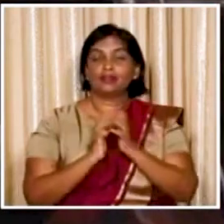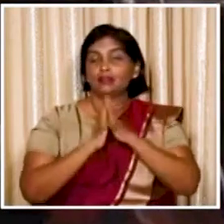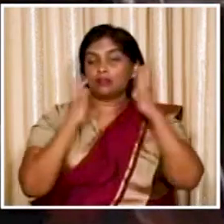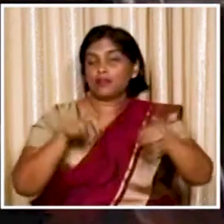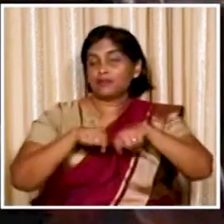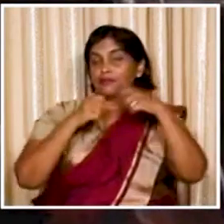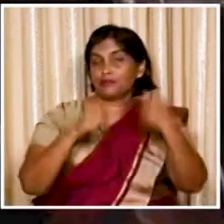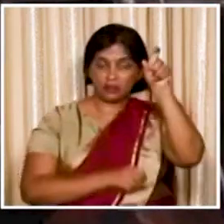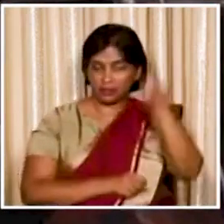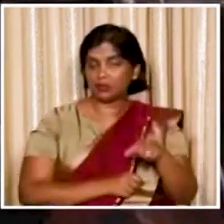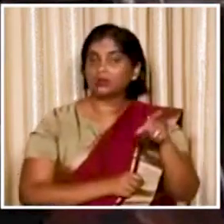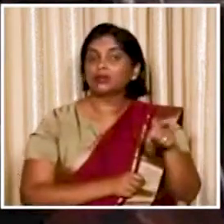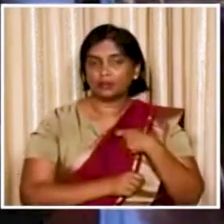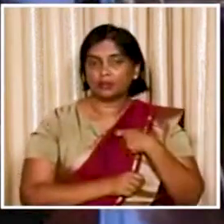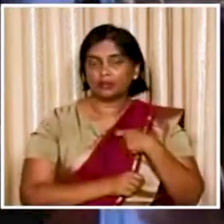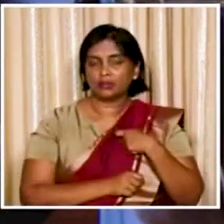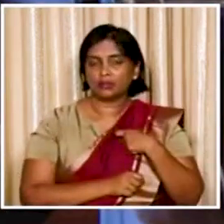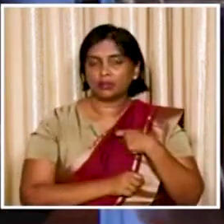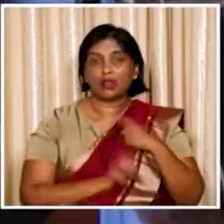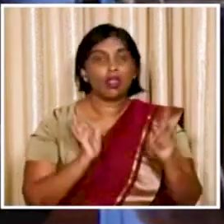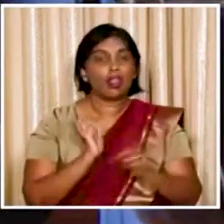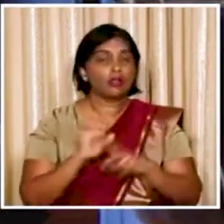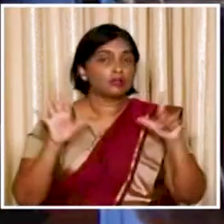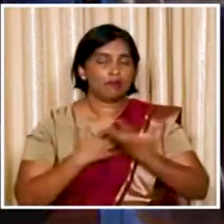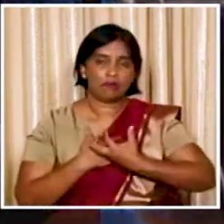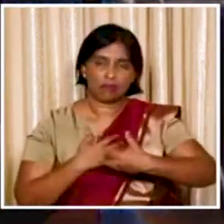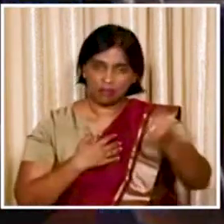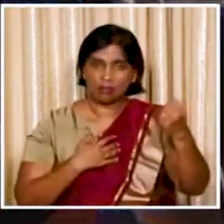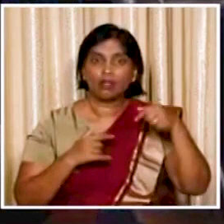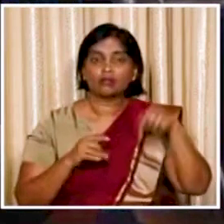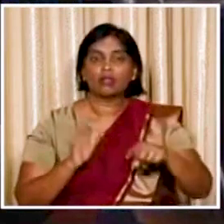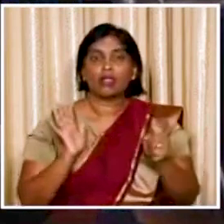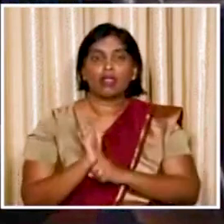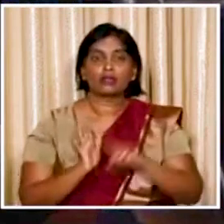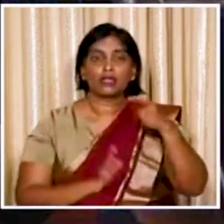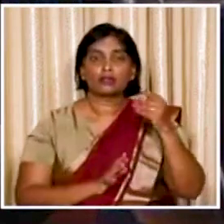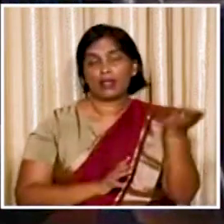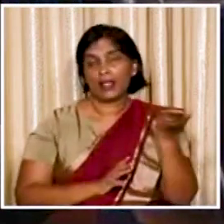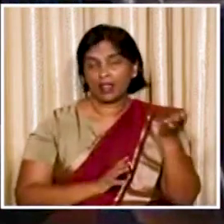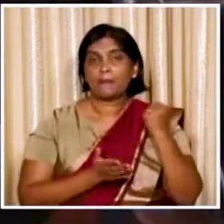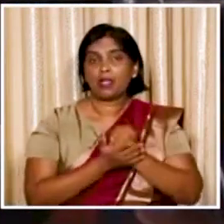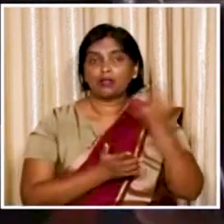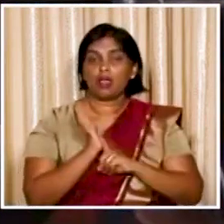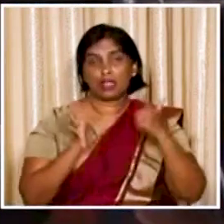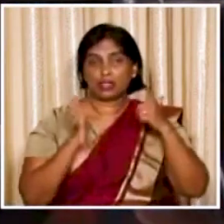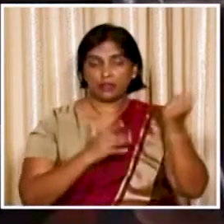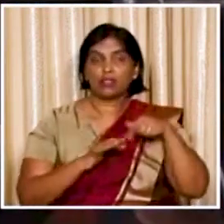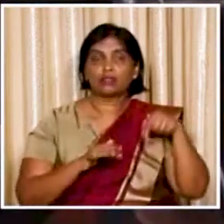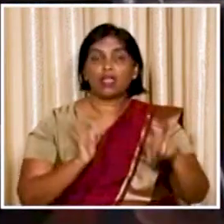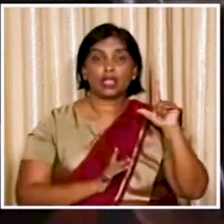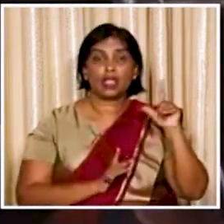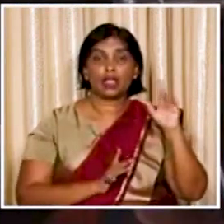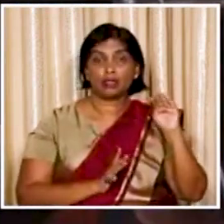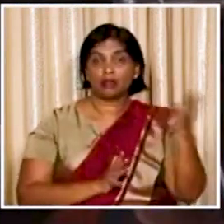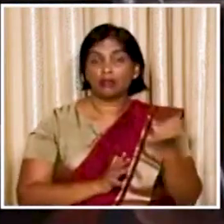සල්ලි වේදන් කරපු ව්‍යාපාරිකයා. එතුමා මට කියනවා 170,000ක් ගත්තා සර්, දැන් 140,000ක් ඉල්ලනවා බැංකුවෙන් ඇවිල්ලා මට තර්ජනය